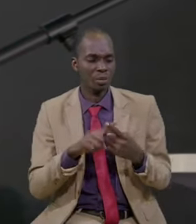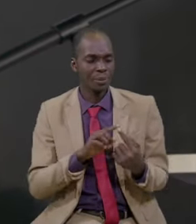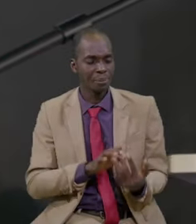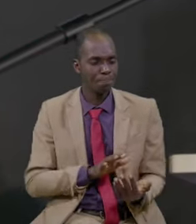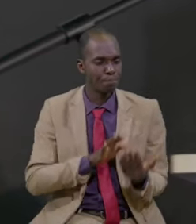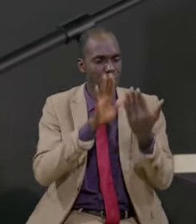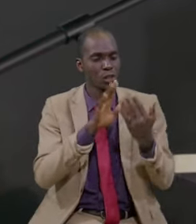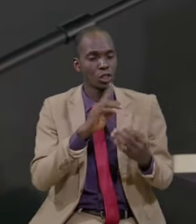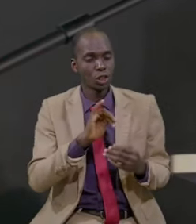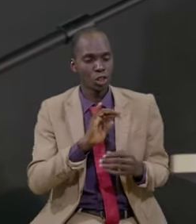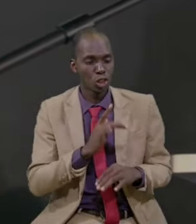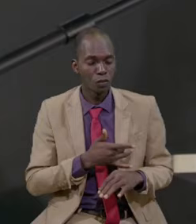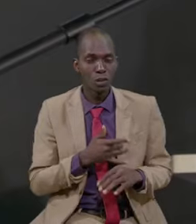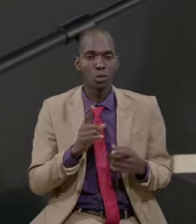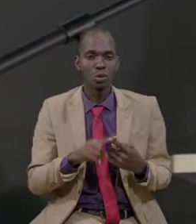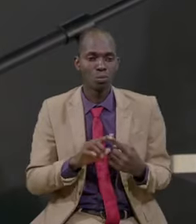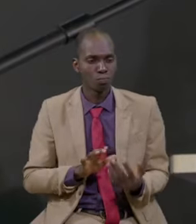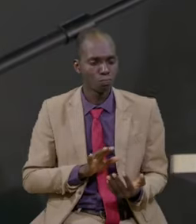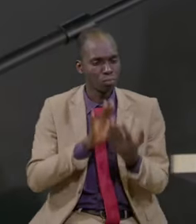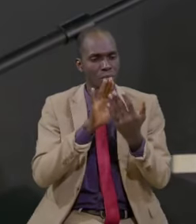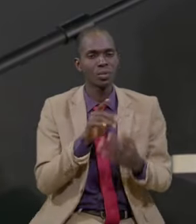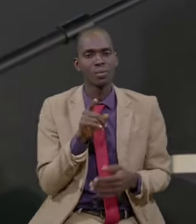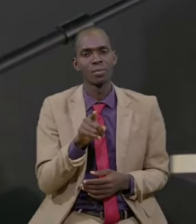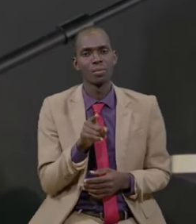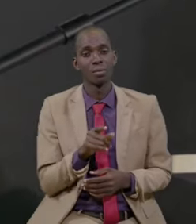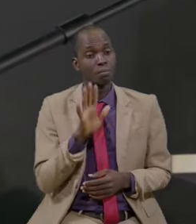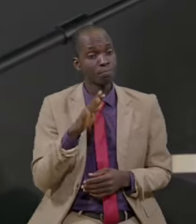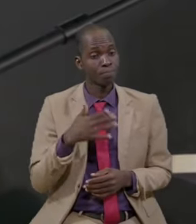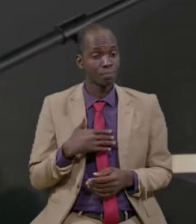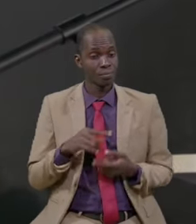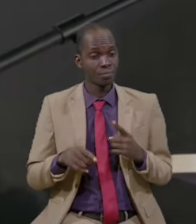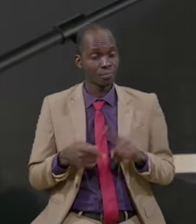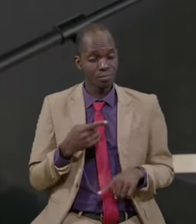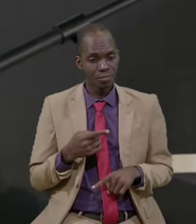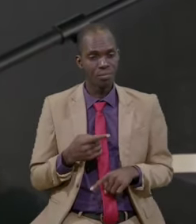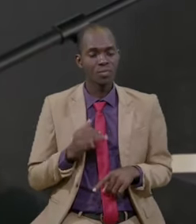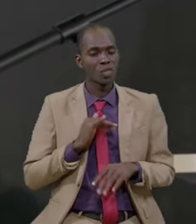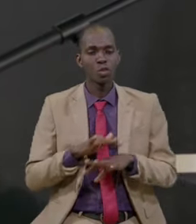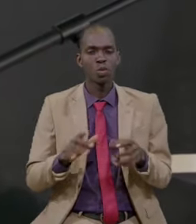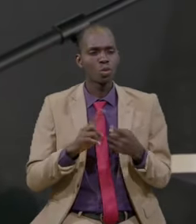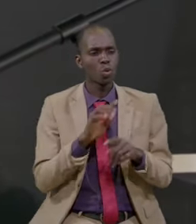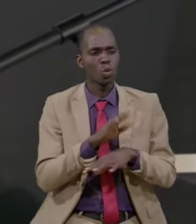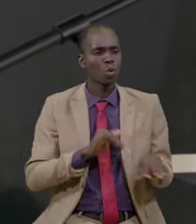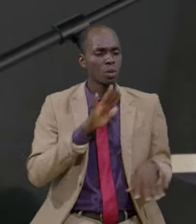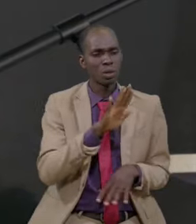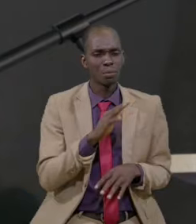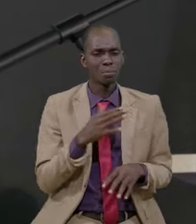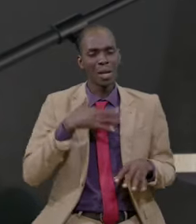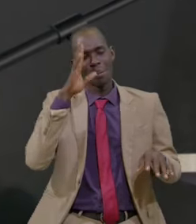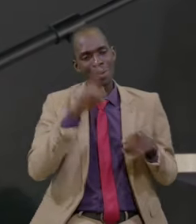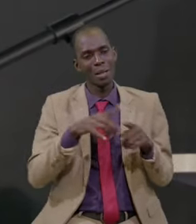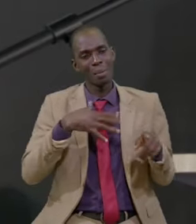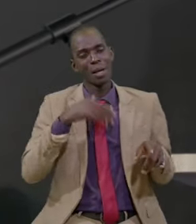dire, mon ami, on ne veut pas mon frère, non, mon ami. J'entends